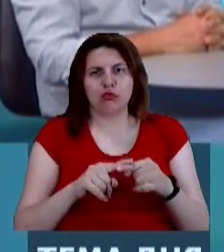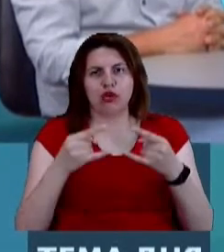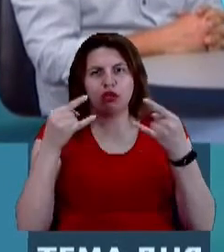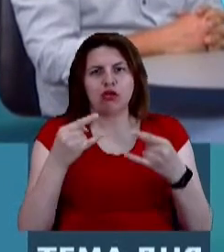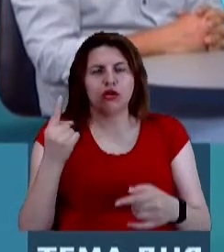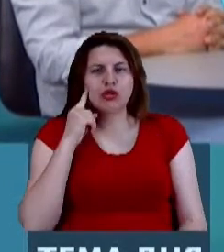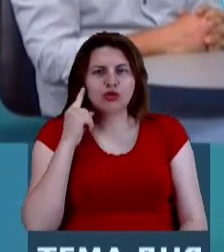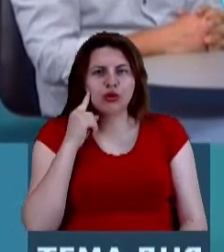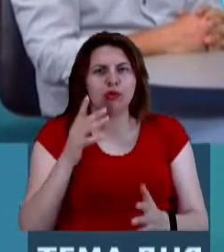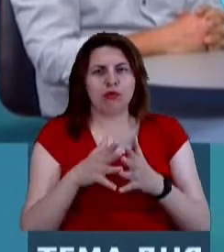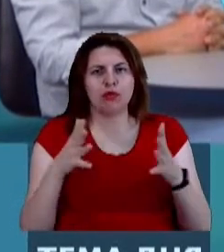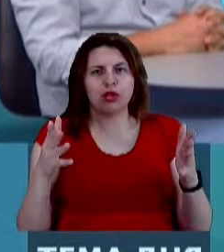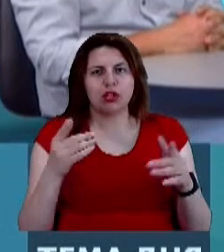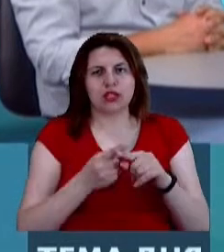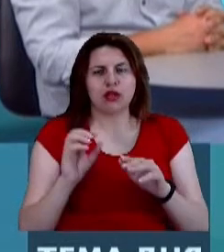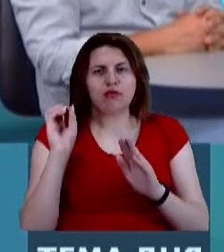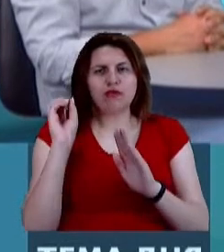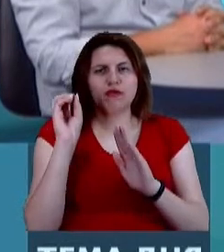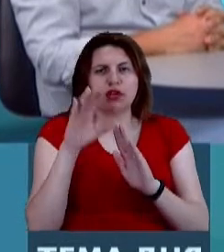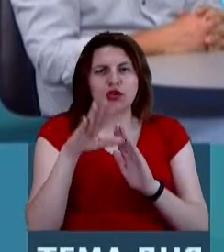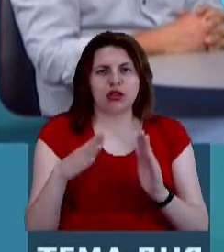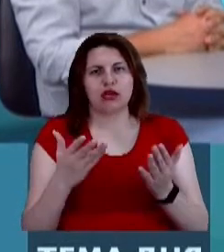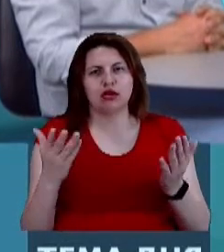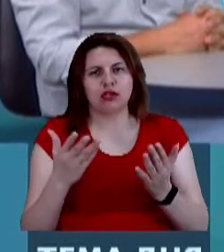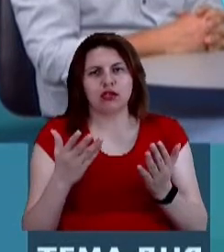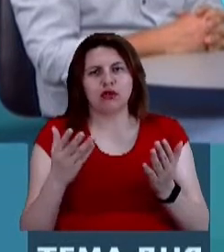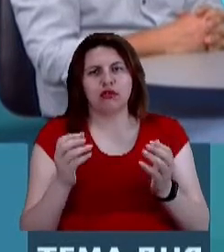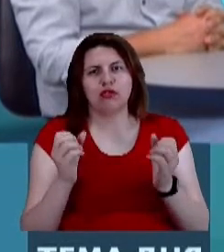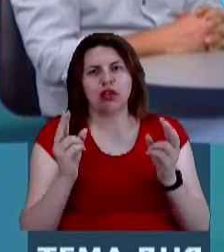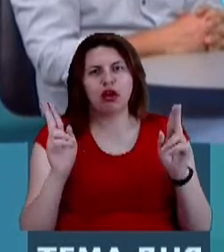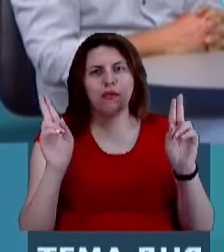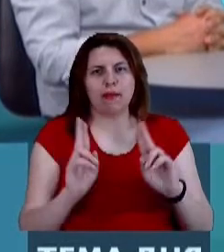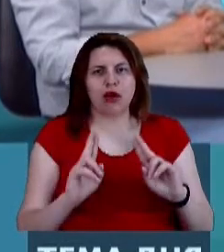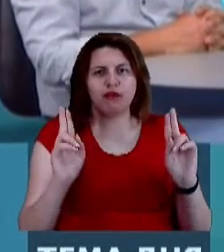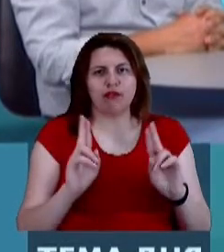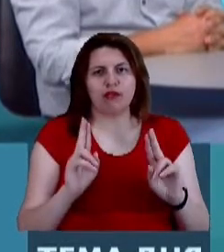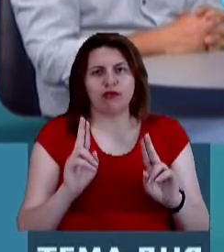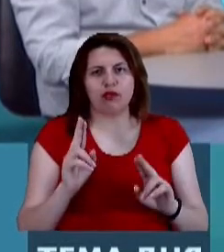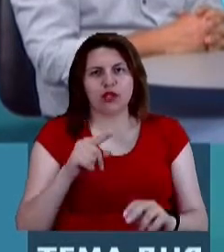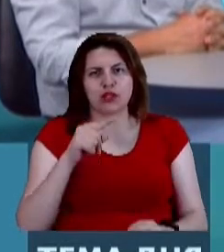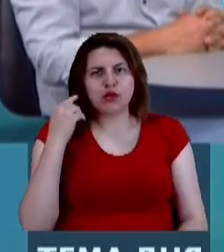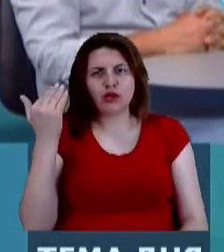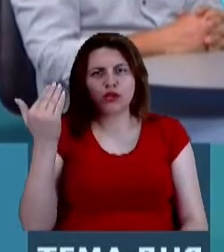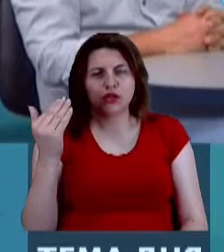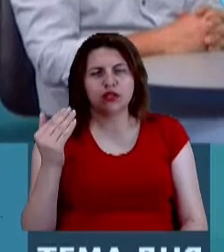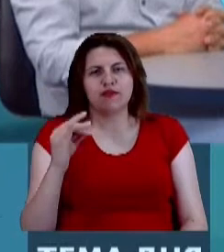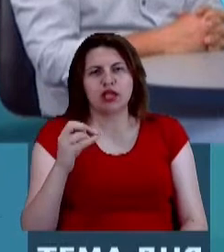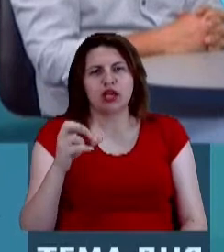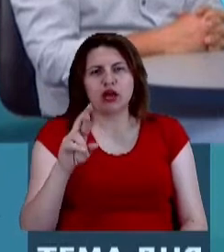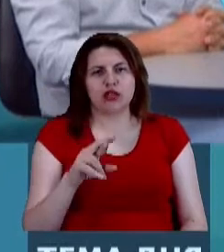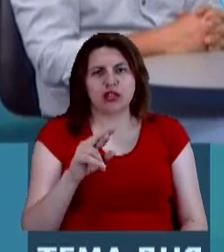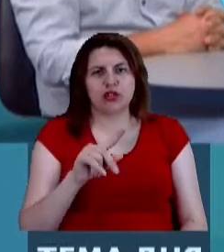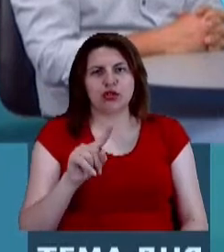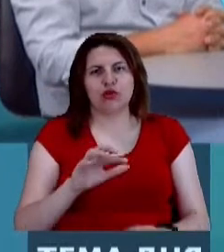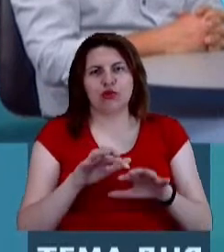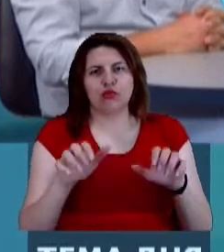оці вкиди, які, як правило, походять з Російської Федерації, що урядом України керували